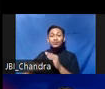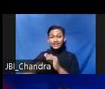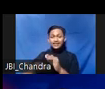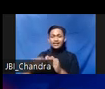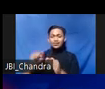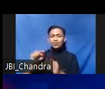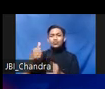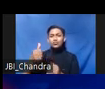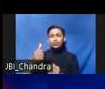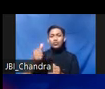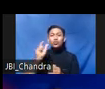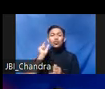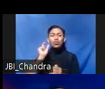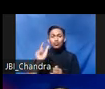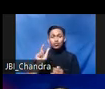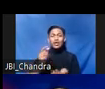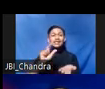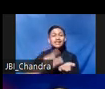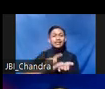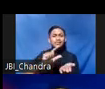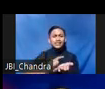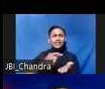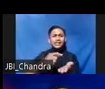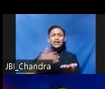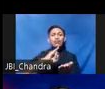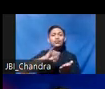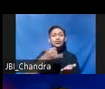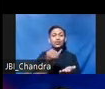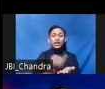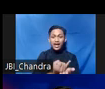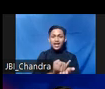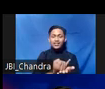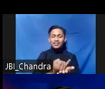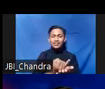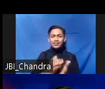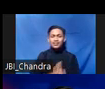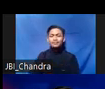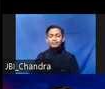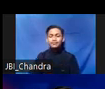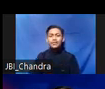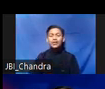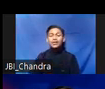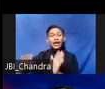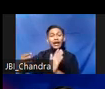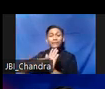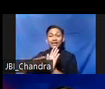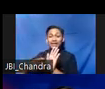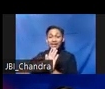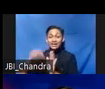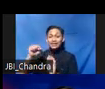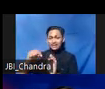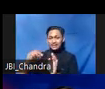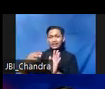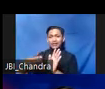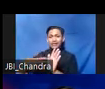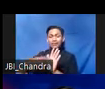berkolaborasi dengan penelitian peneliti lain ya Jadi nanti di mendeley sendiri sudah ada menu ataupun tool yang